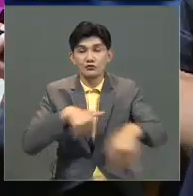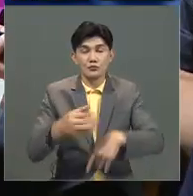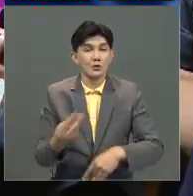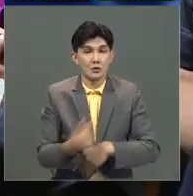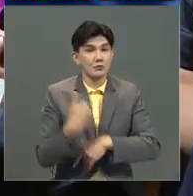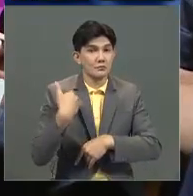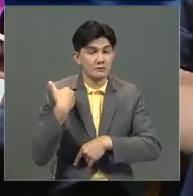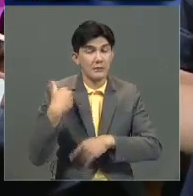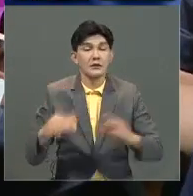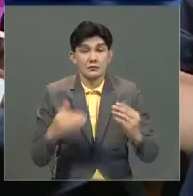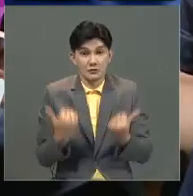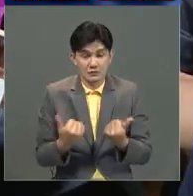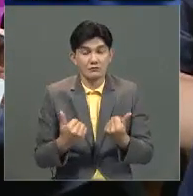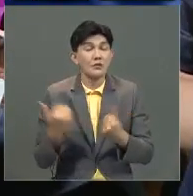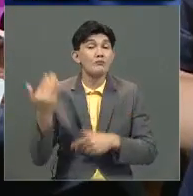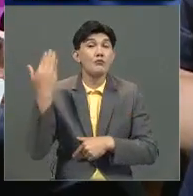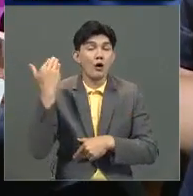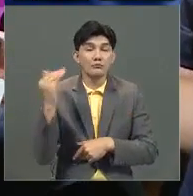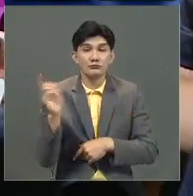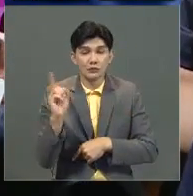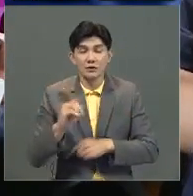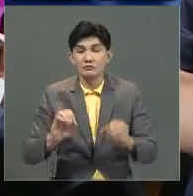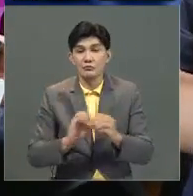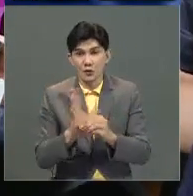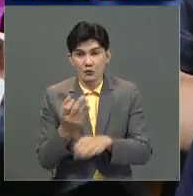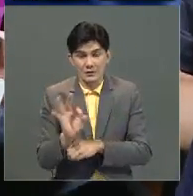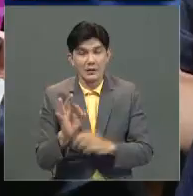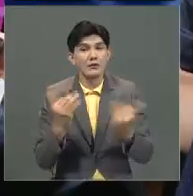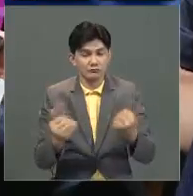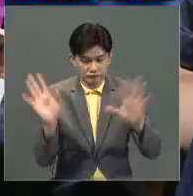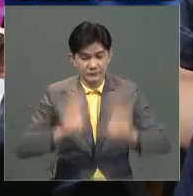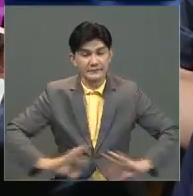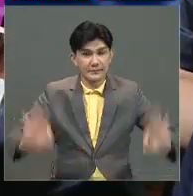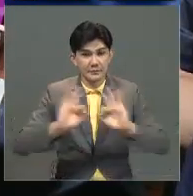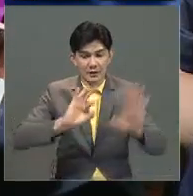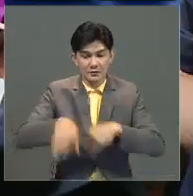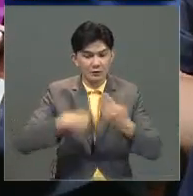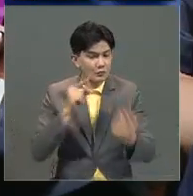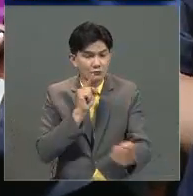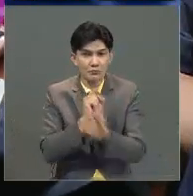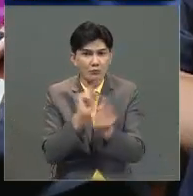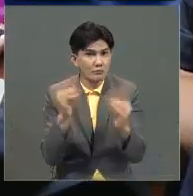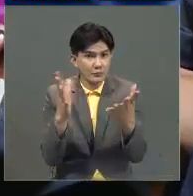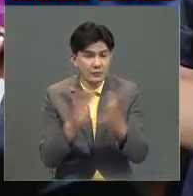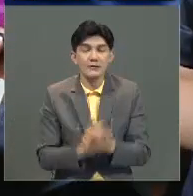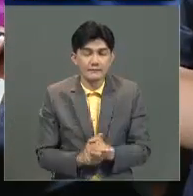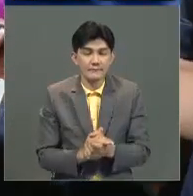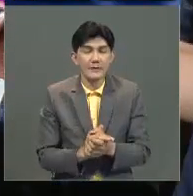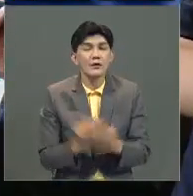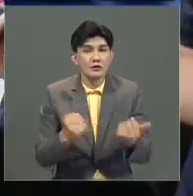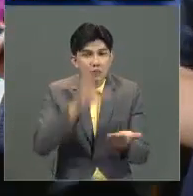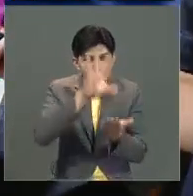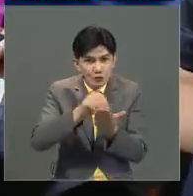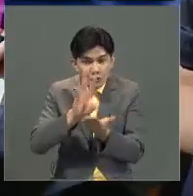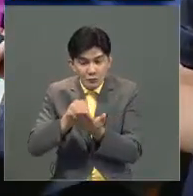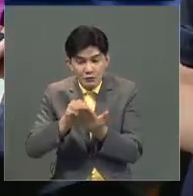าะช่วงสถานการณ์ที่ผ่านมาก็คือสถานการณ์โควิดนะครับซึ่งพวกเราก็ไม่เคยเจอนะครับก็ได้ข้อมูล